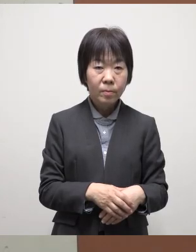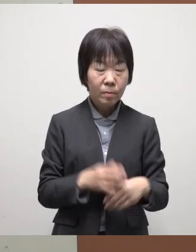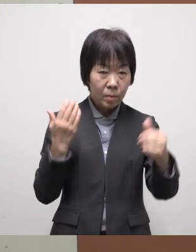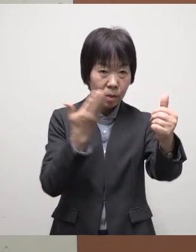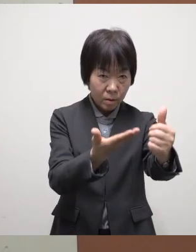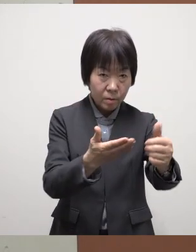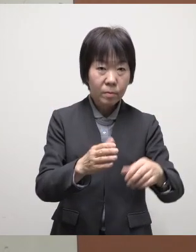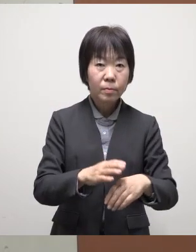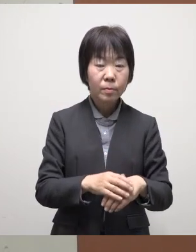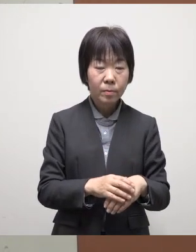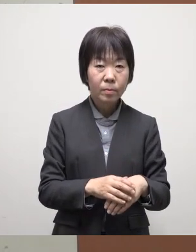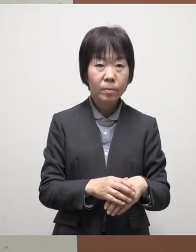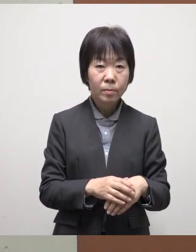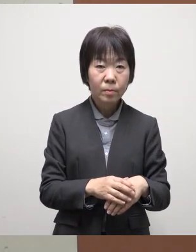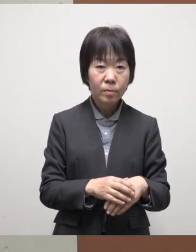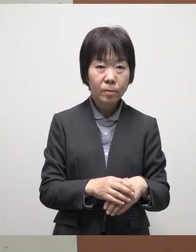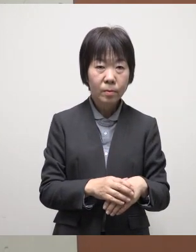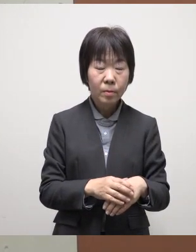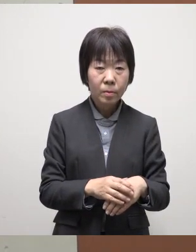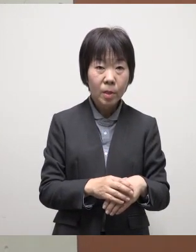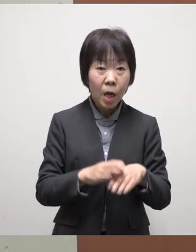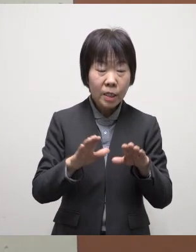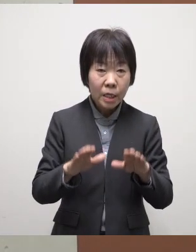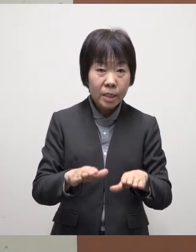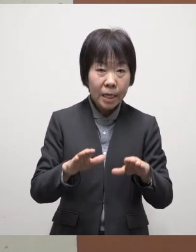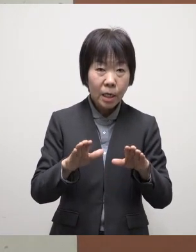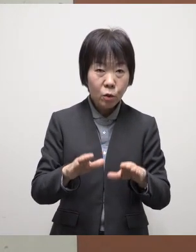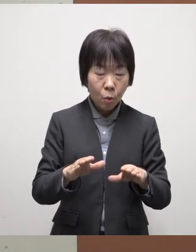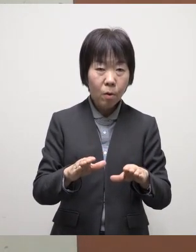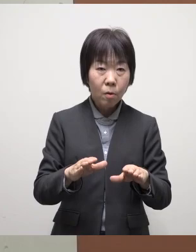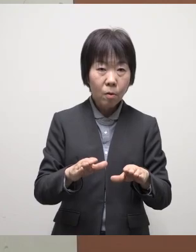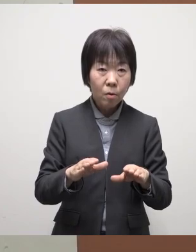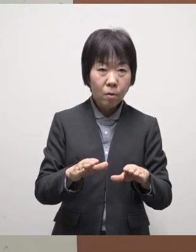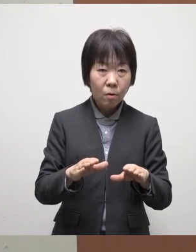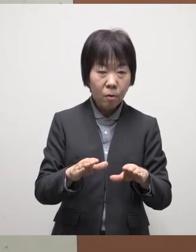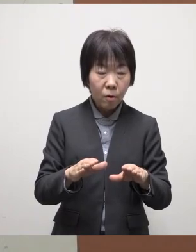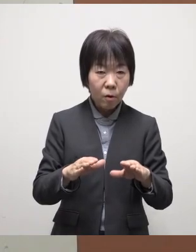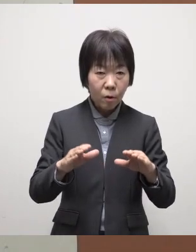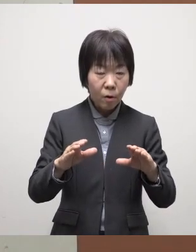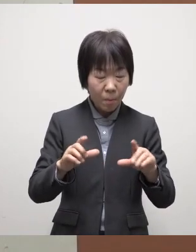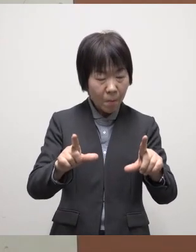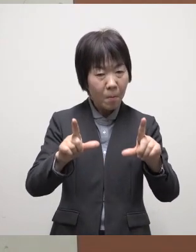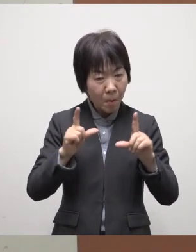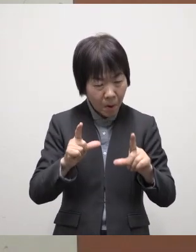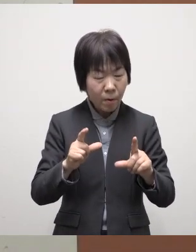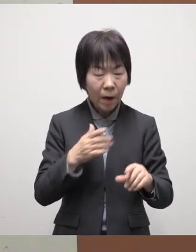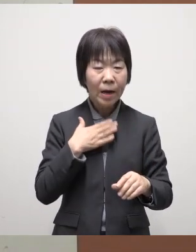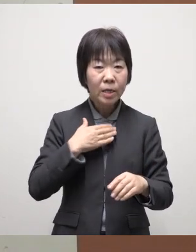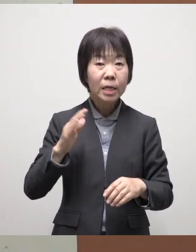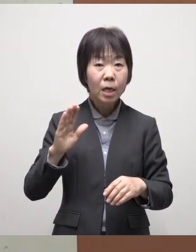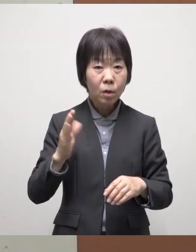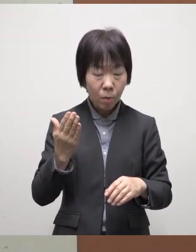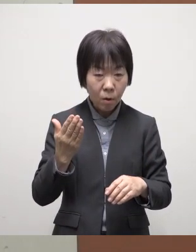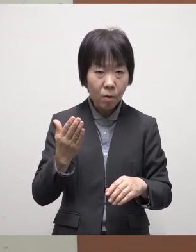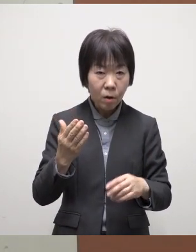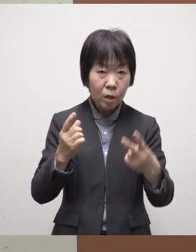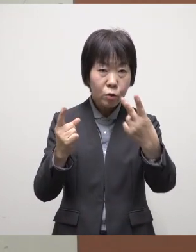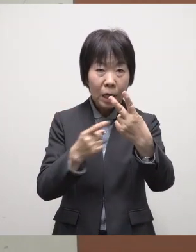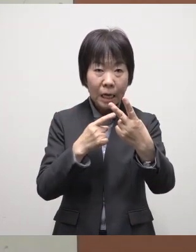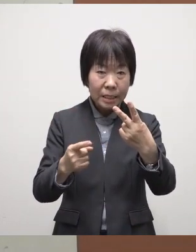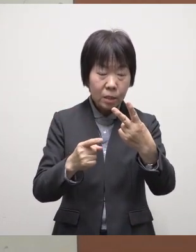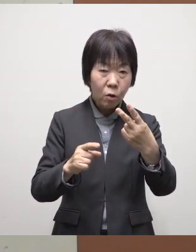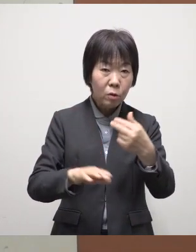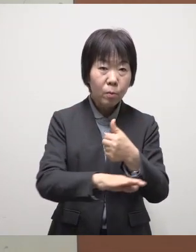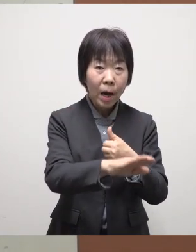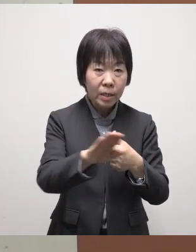ねまぁちょっと菓子ですねこのちょっと現時点例のあの辺でしかお答えいただけないことは承知の上ですがオート2人の周辺